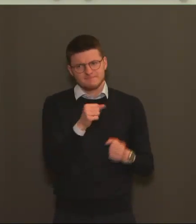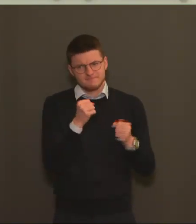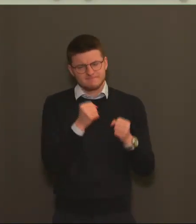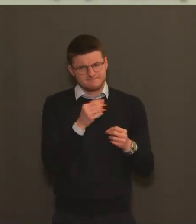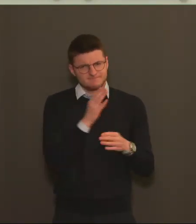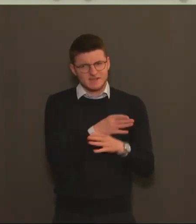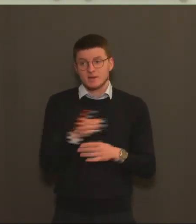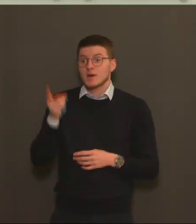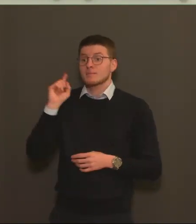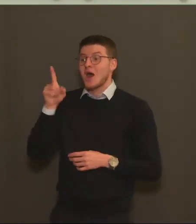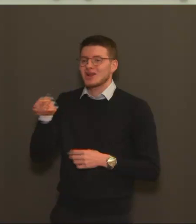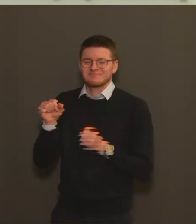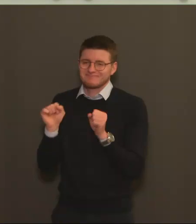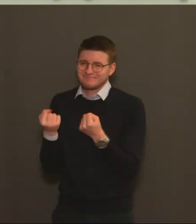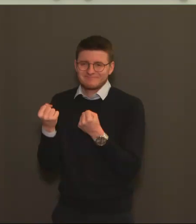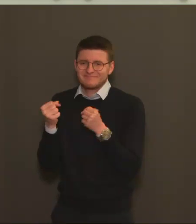buiten.